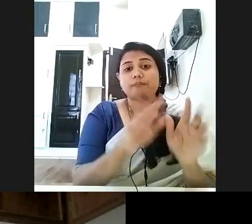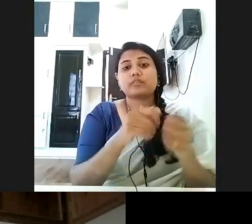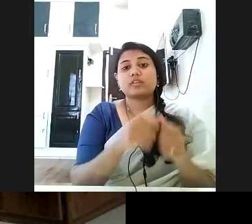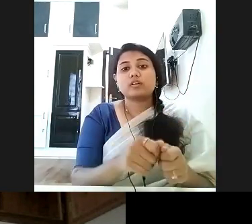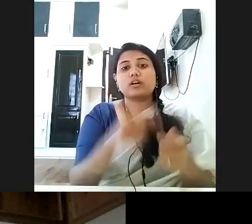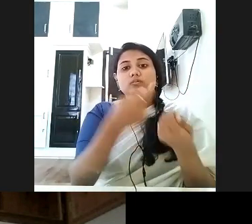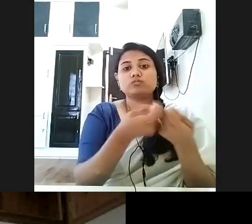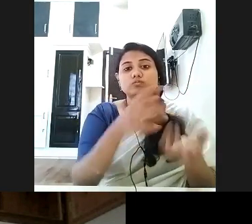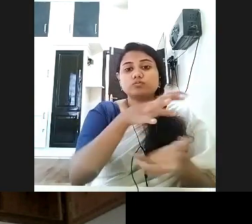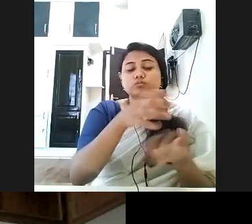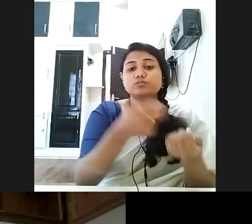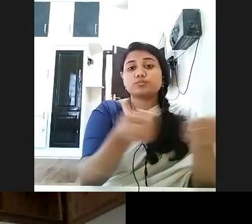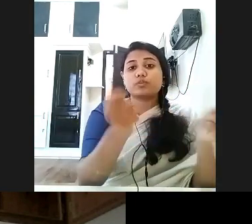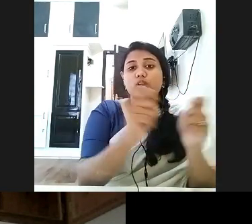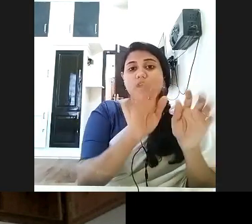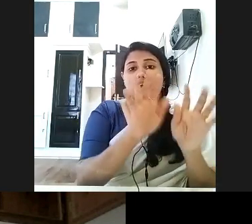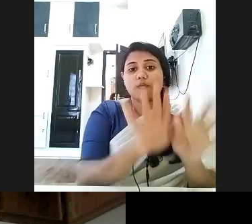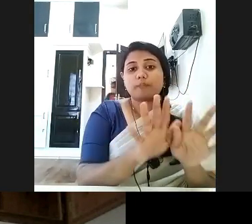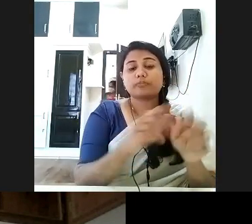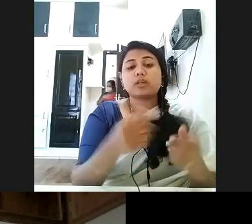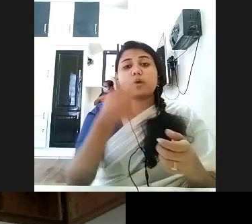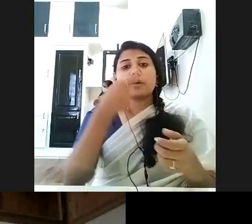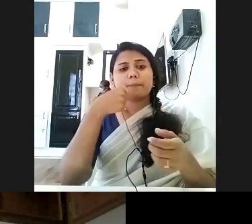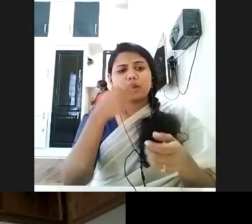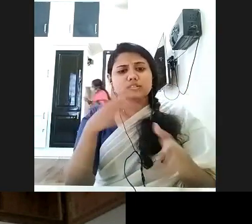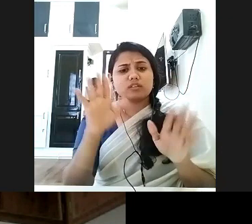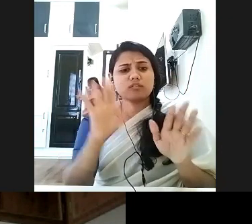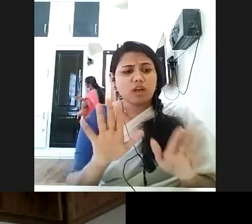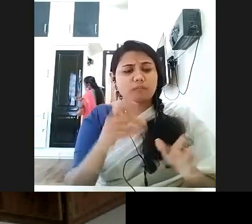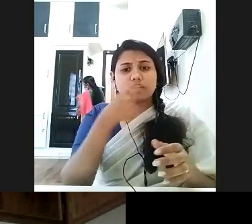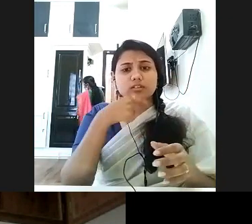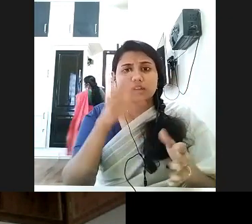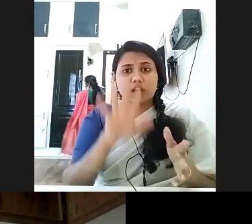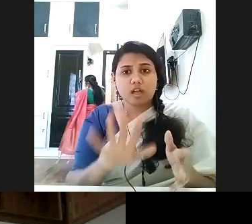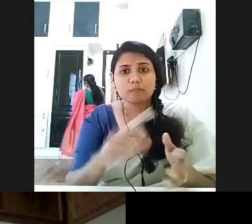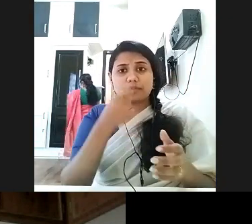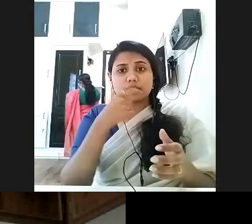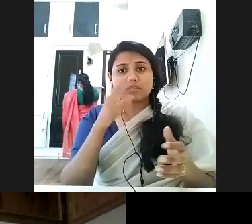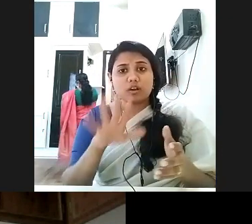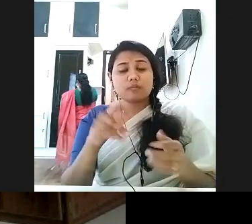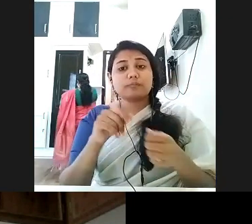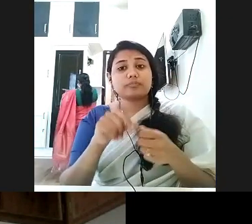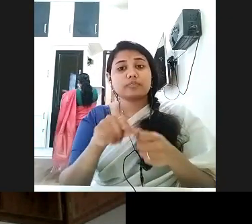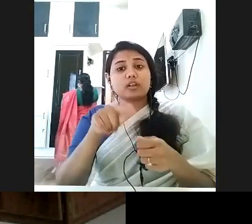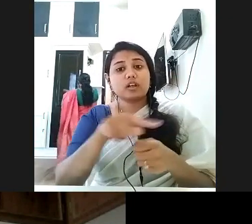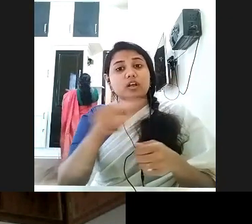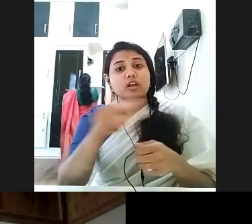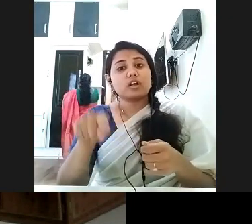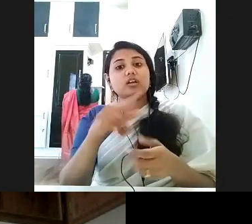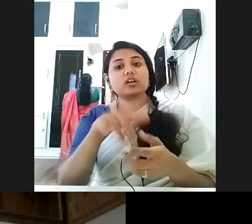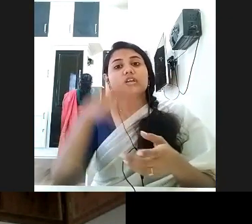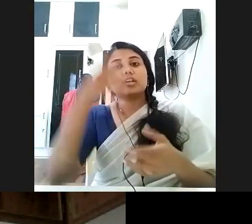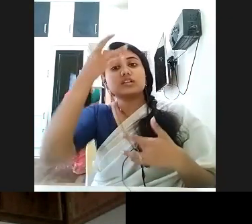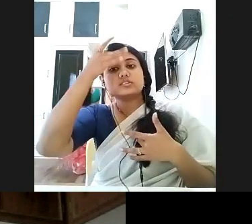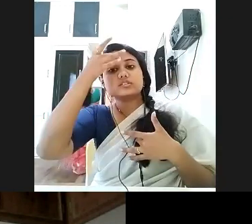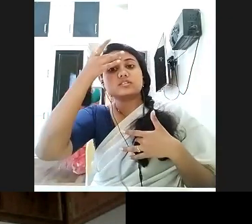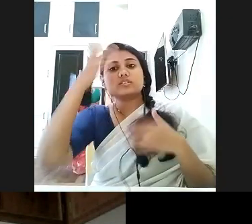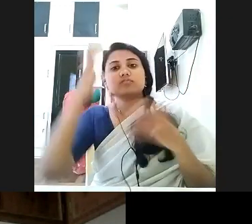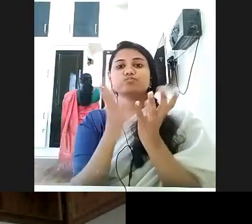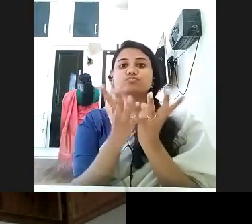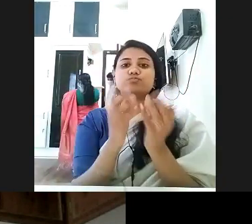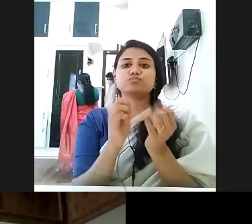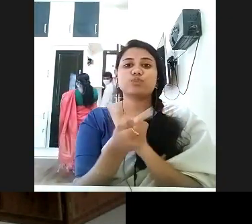ഡിസിപ്ലിനറി അപ്രോച്ചിലൂടെ, കാരണം ഏതൊക്കെ മെഡിസിൻ വന്നു കഴിഞ്ഞാലും നമുക്ക് ഒരു കംപ്ലീറ്റ്ലി ഈ ഡിസീസ് ഒന്നും തന്നെ മാറ്റാൻ പറ്റില്ലല്ലോ.